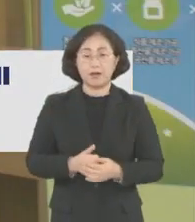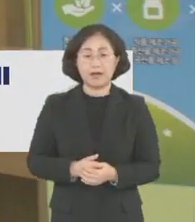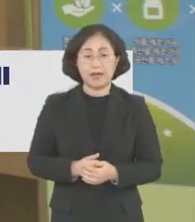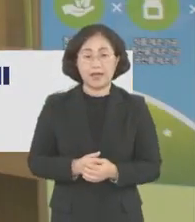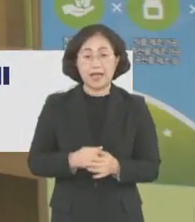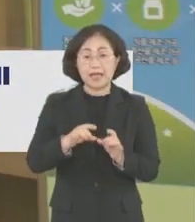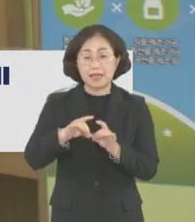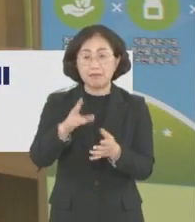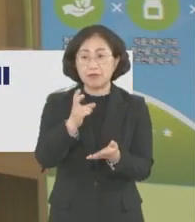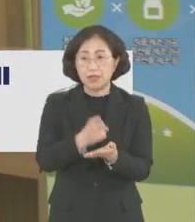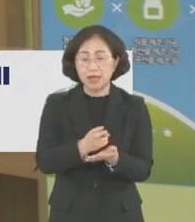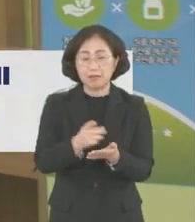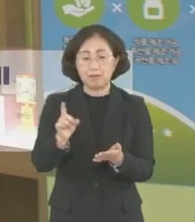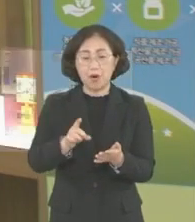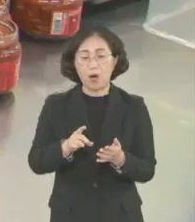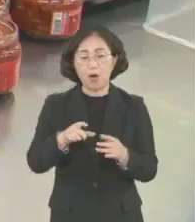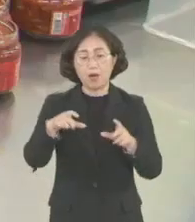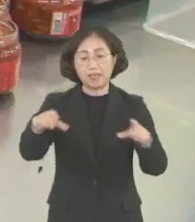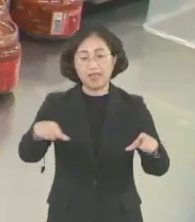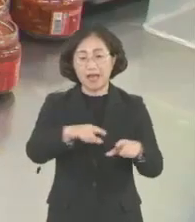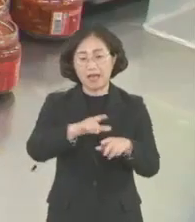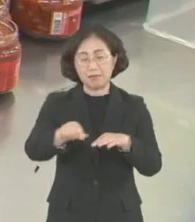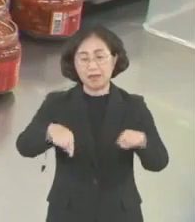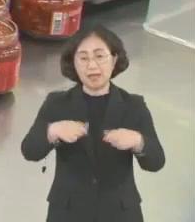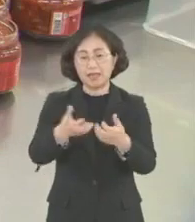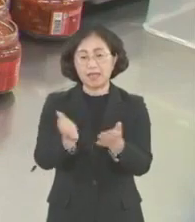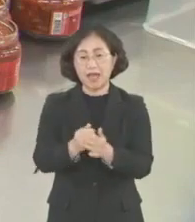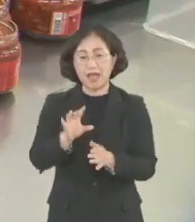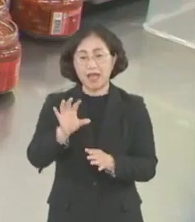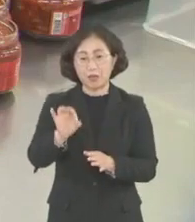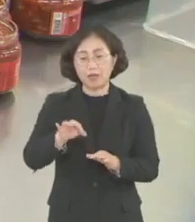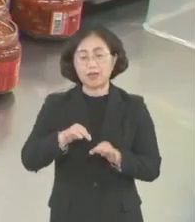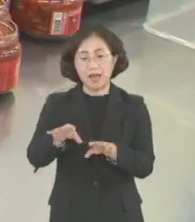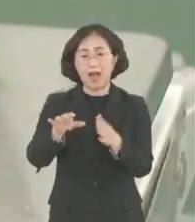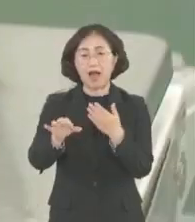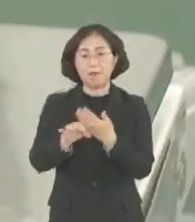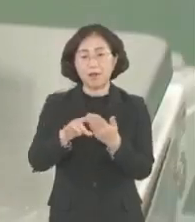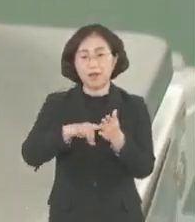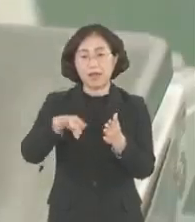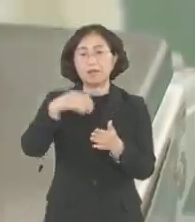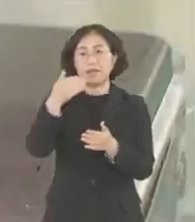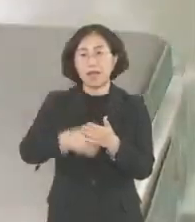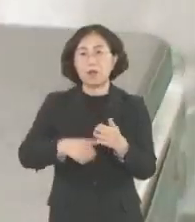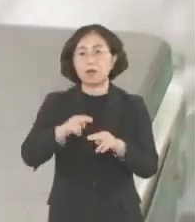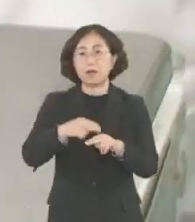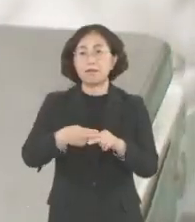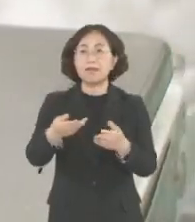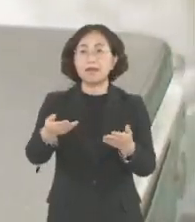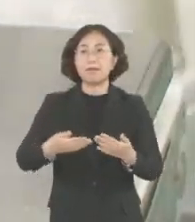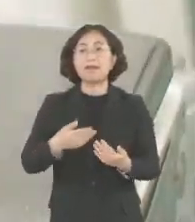고향사랑 기부재는 지자체 일정액을 기부하면 세액공제 혜택과 답례품을 받는 제도입니다